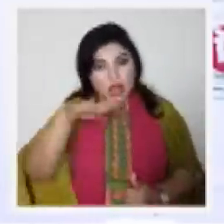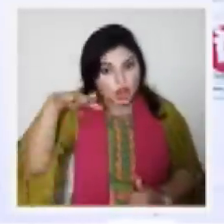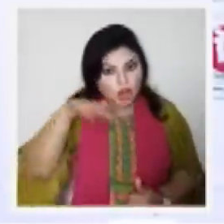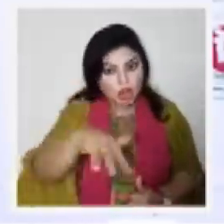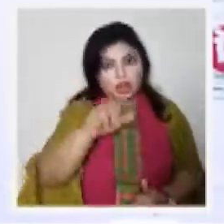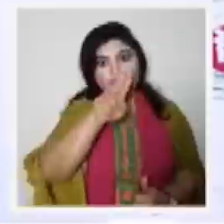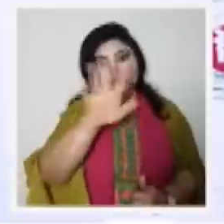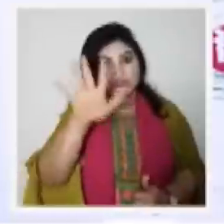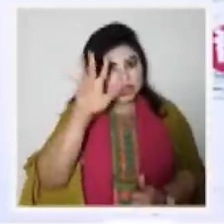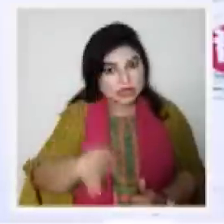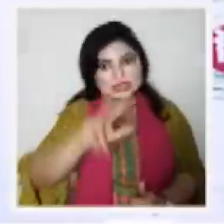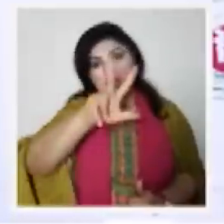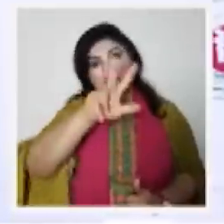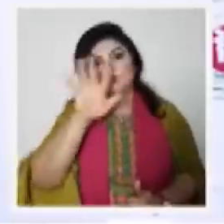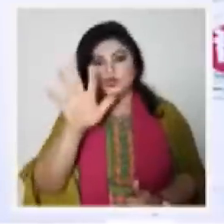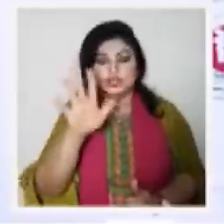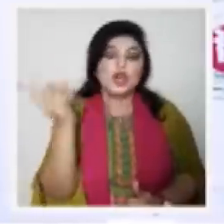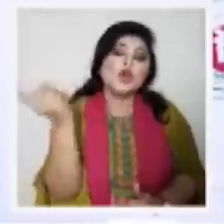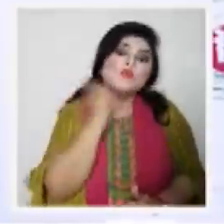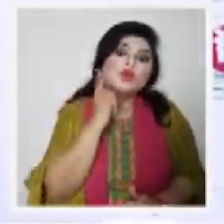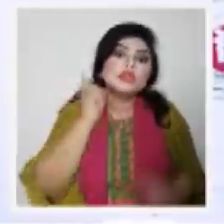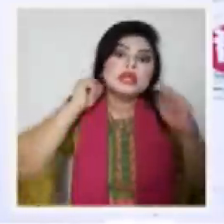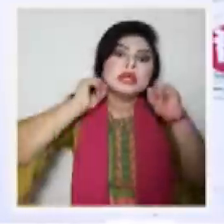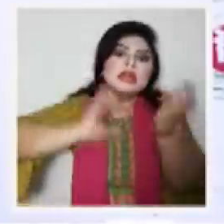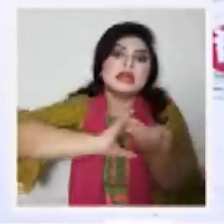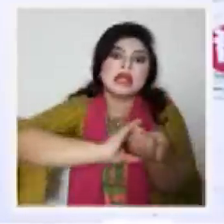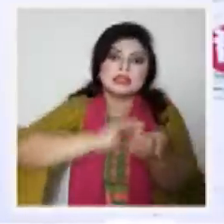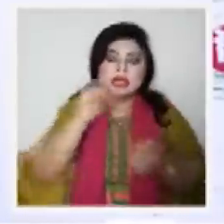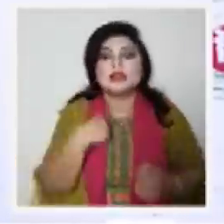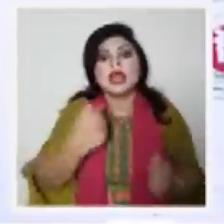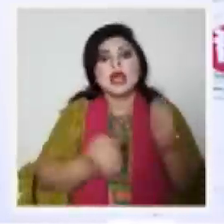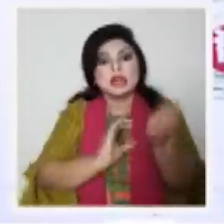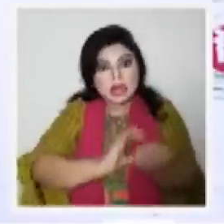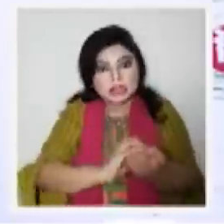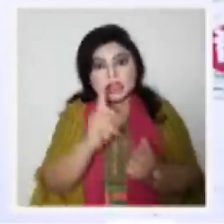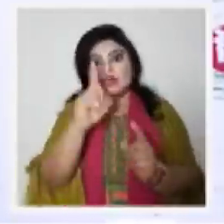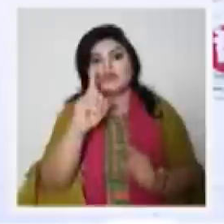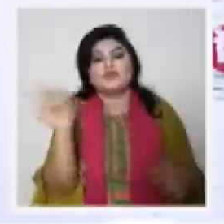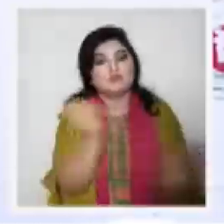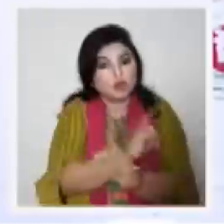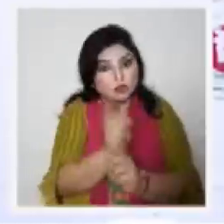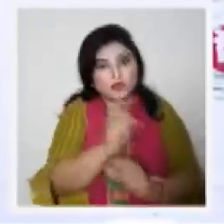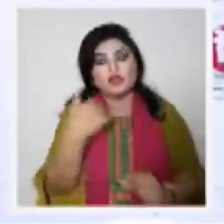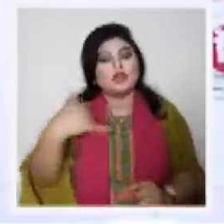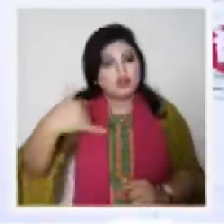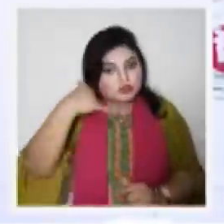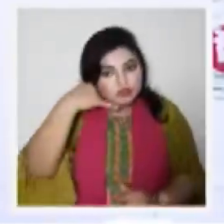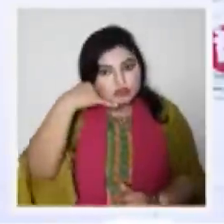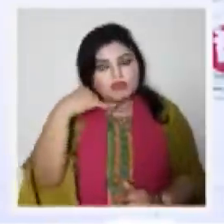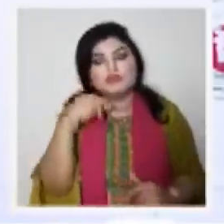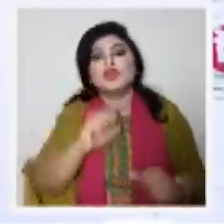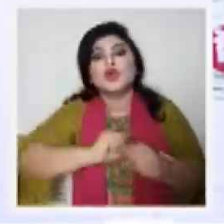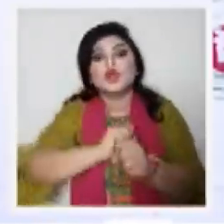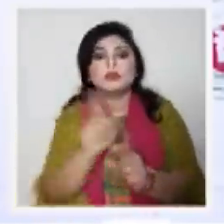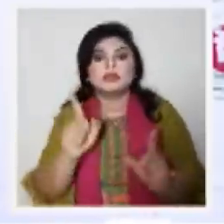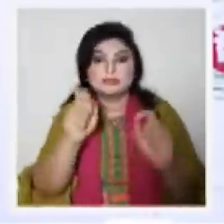এবং এ পর্যন্ত কোভিড-19 স্বাস্থ্যসেবা গ্রহণ করেছেন টেলিমেডিসিনের মাধ্যমে 1,25,085 জন। প্রতিদিন 35 জন চিকিৎসক